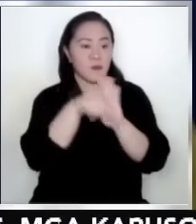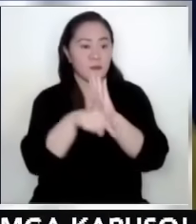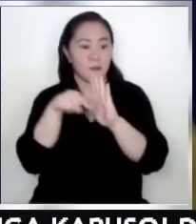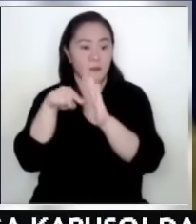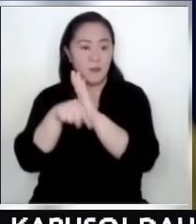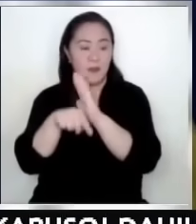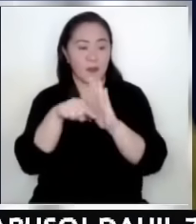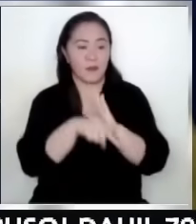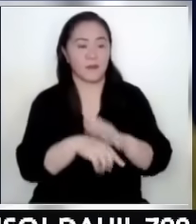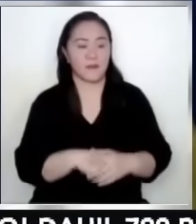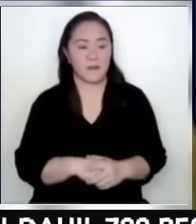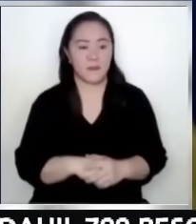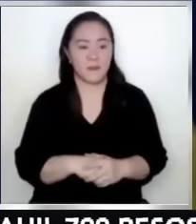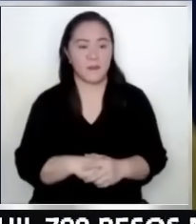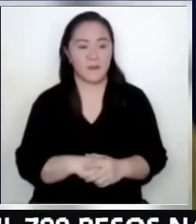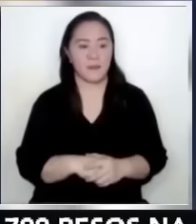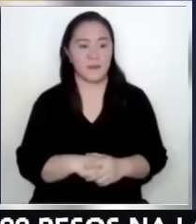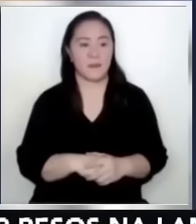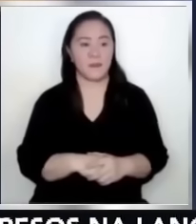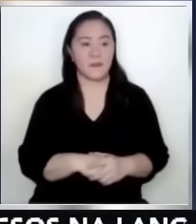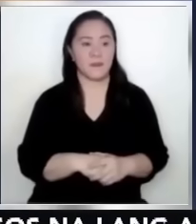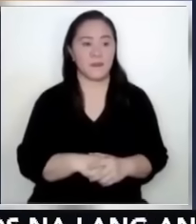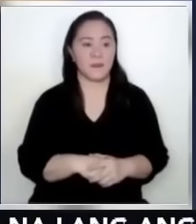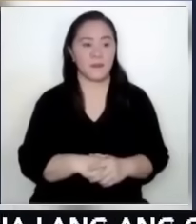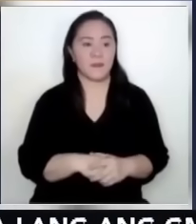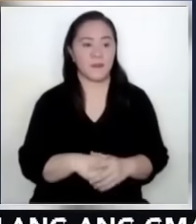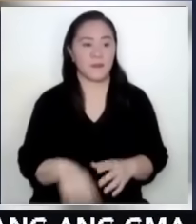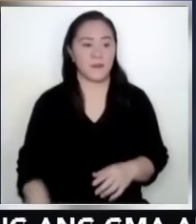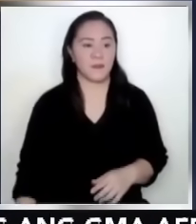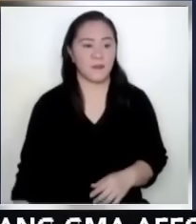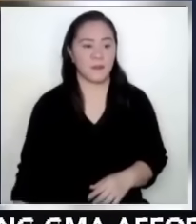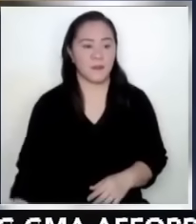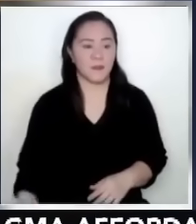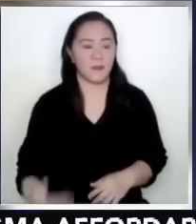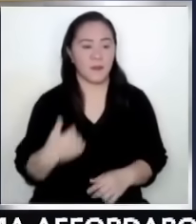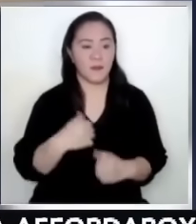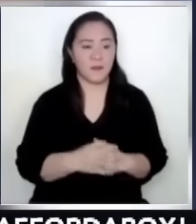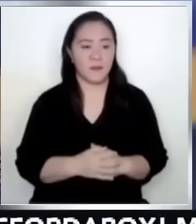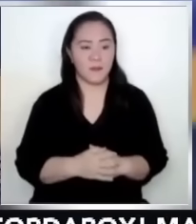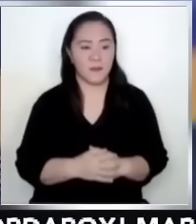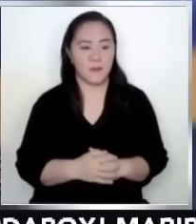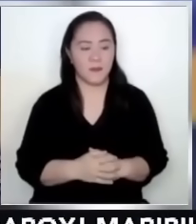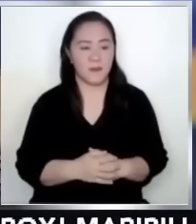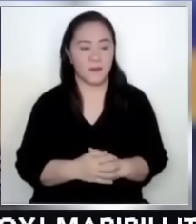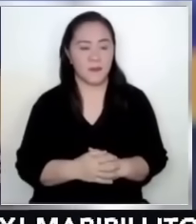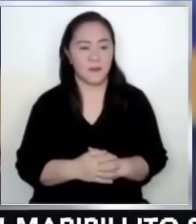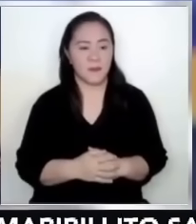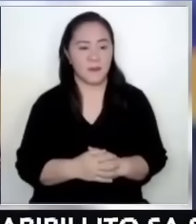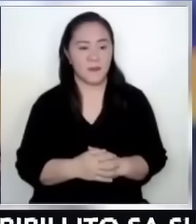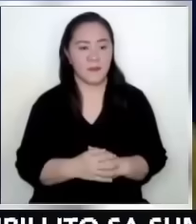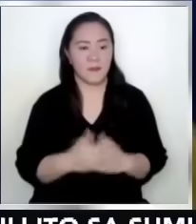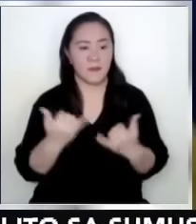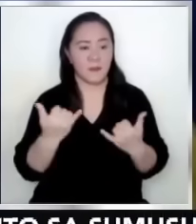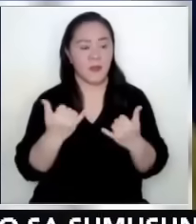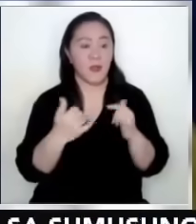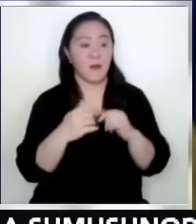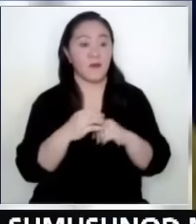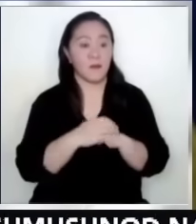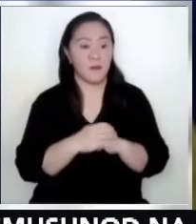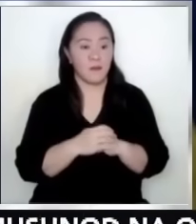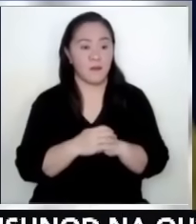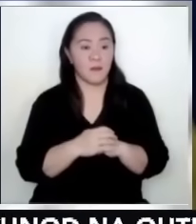ng biktima ay sa headshot. Murder talaga itong ganitong klaseng krimen. May intent talaga to kill. As